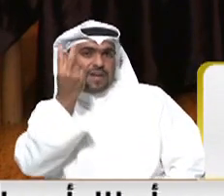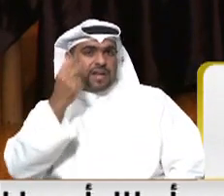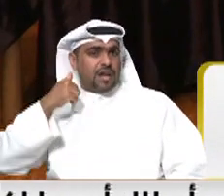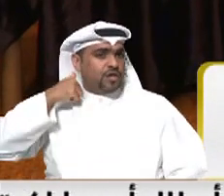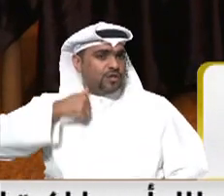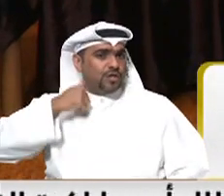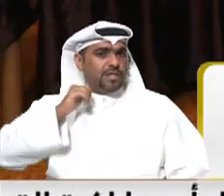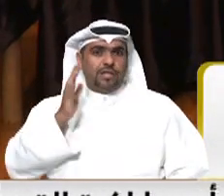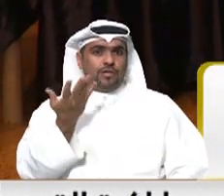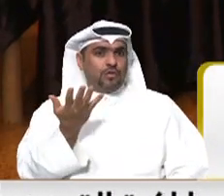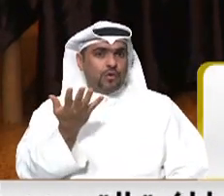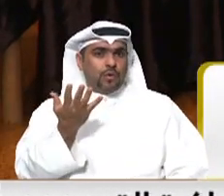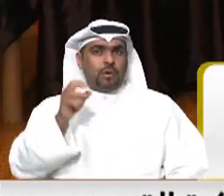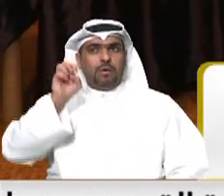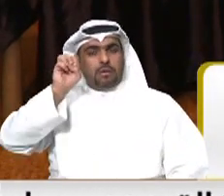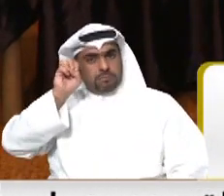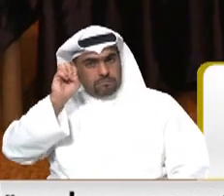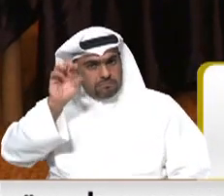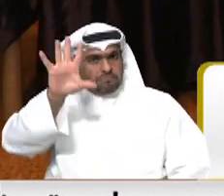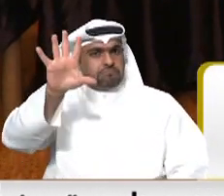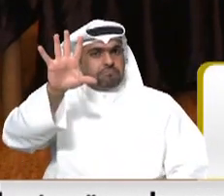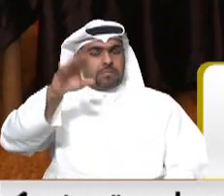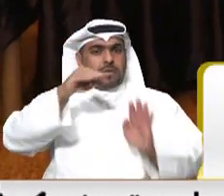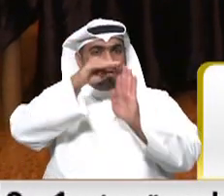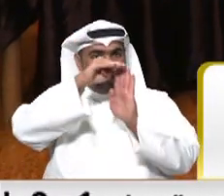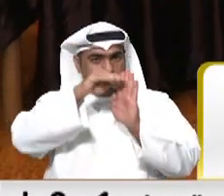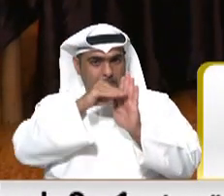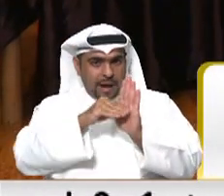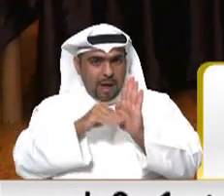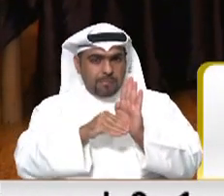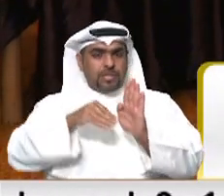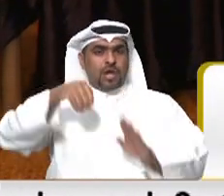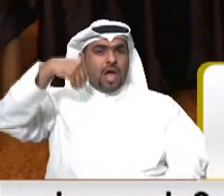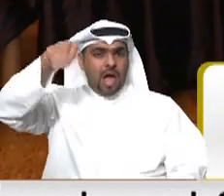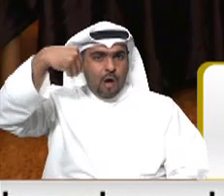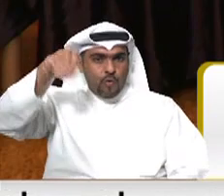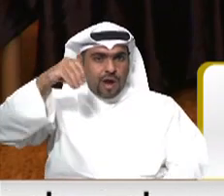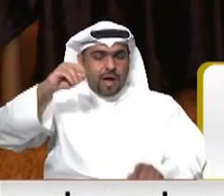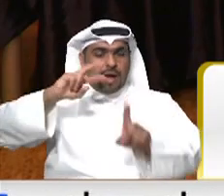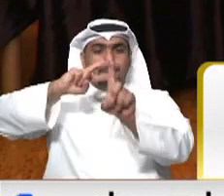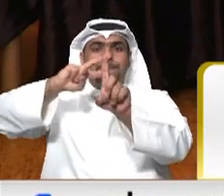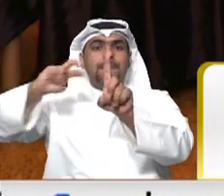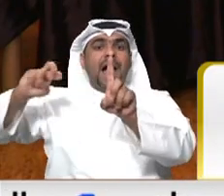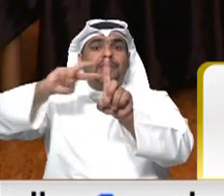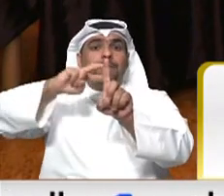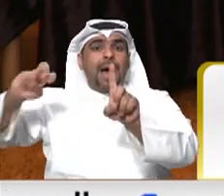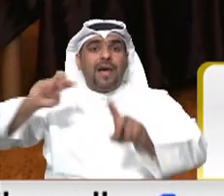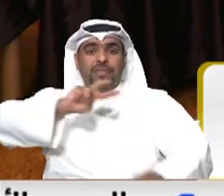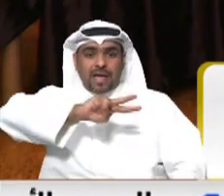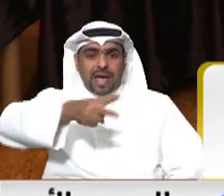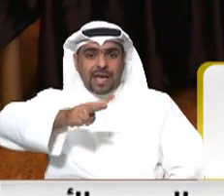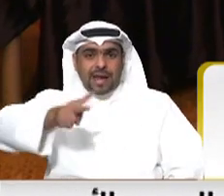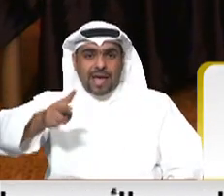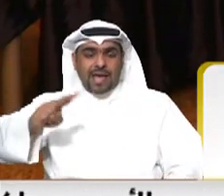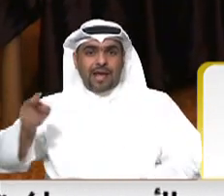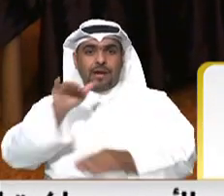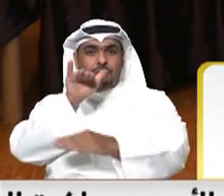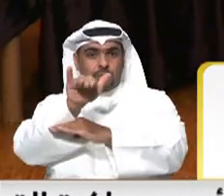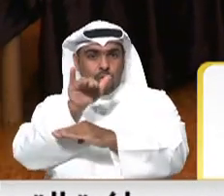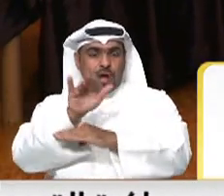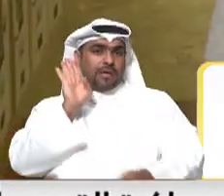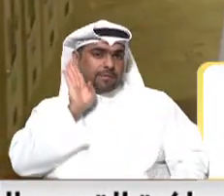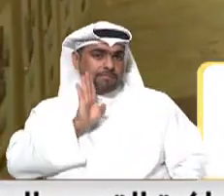الحكومية وأيضا الخاصة، ويتضمن أيضا العدد من الورش العلمية اللي يستفيدون منها الطلبة خلال مسيرتهم